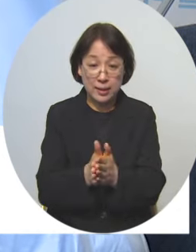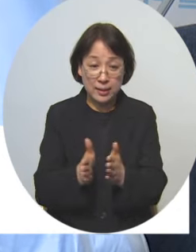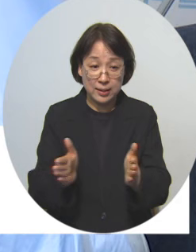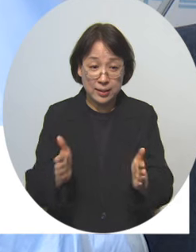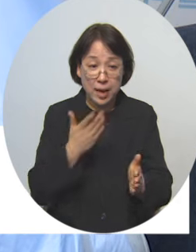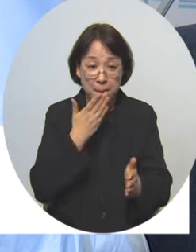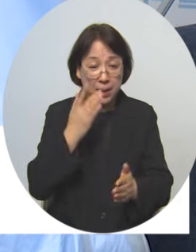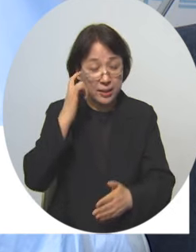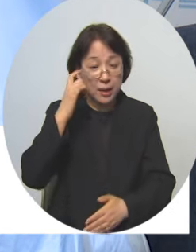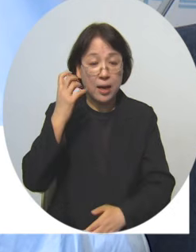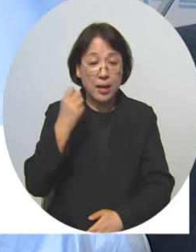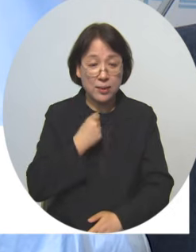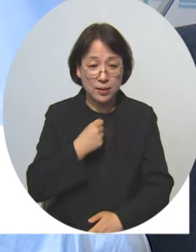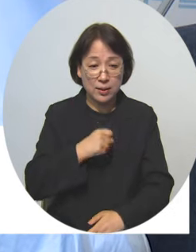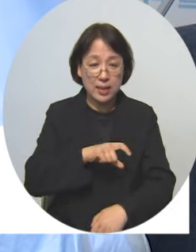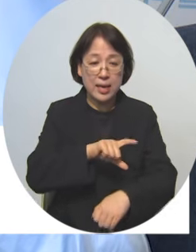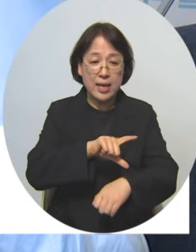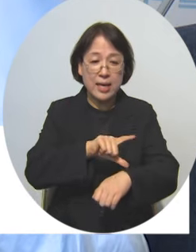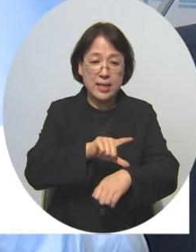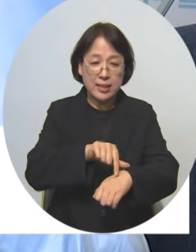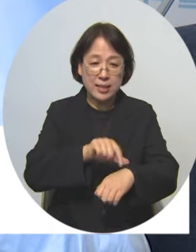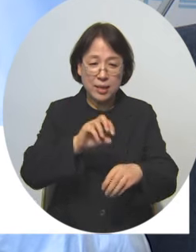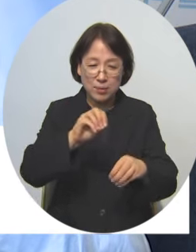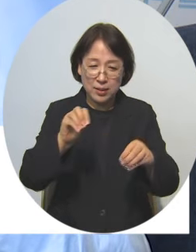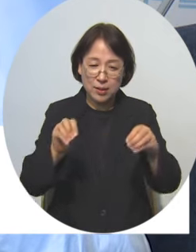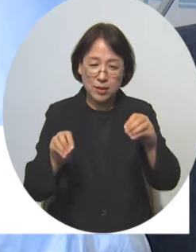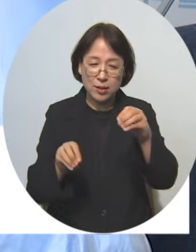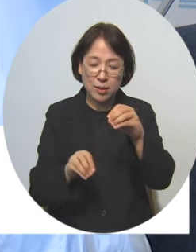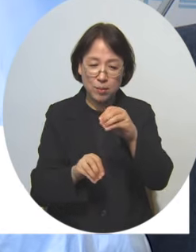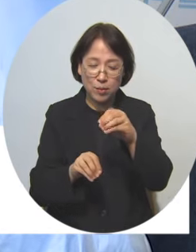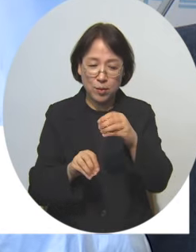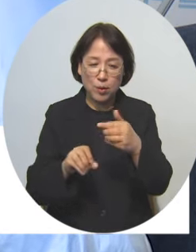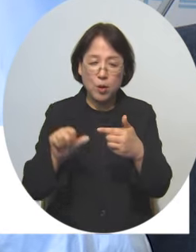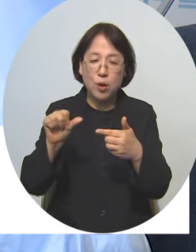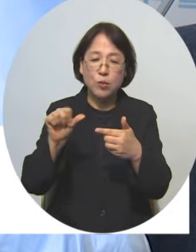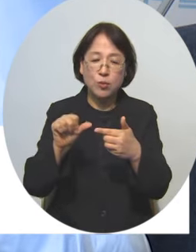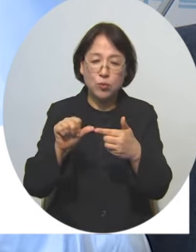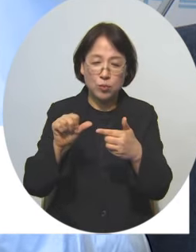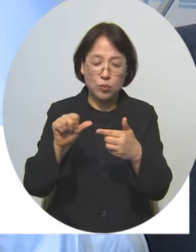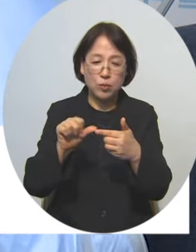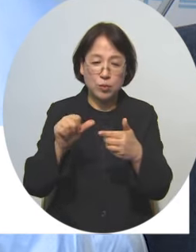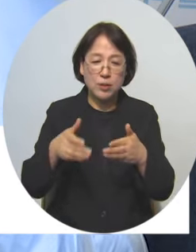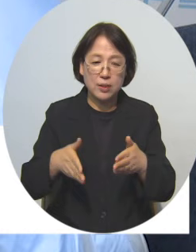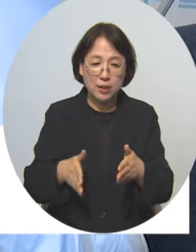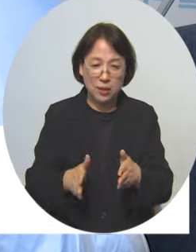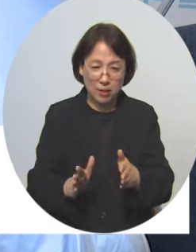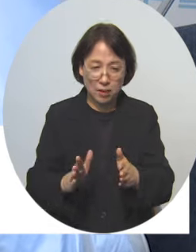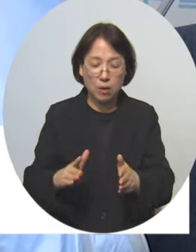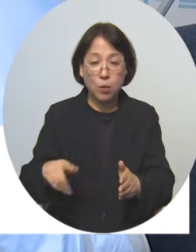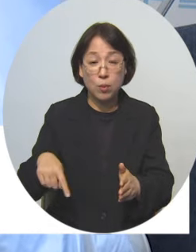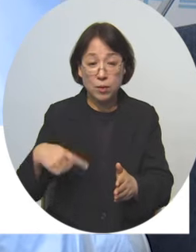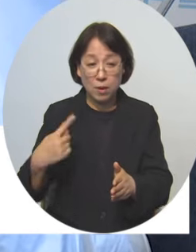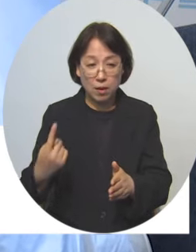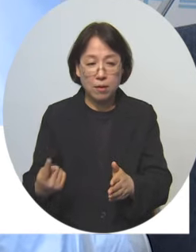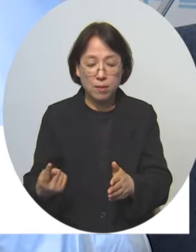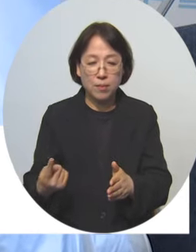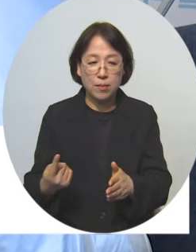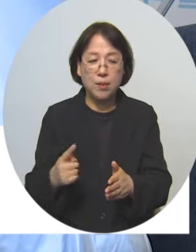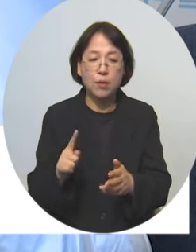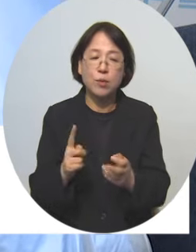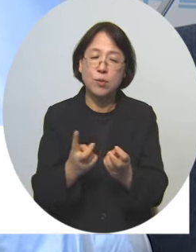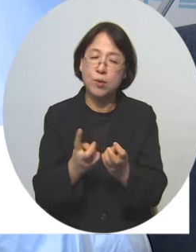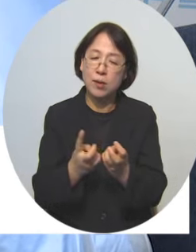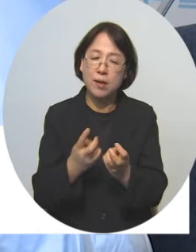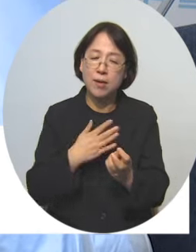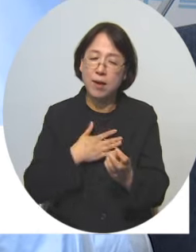바로 다시 할 수 있을 거라고 생각했는데 시간 차이가 이제 커지면서 둘째 낳고 나서 내가 일을 할 수